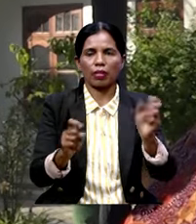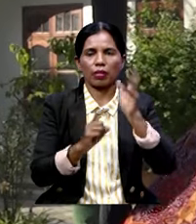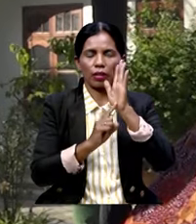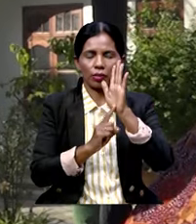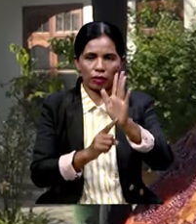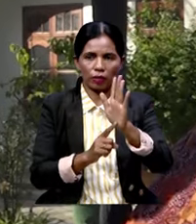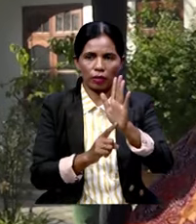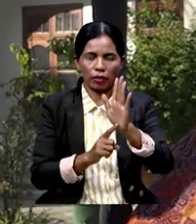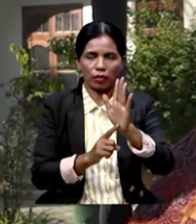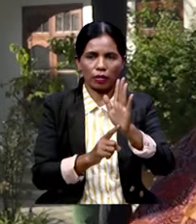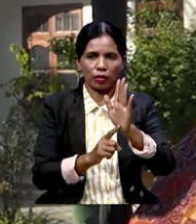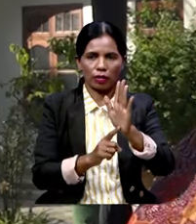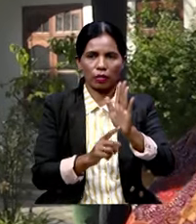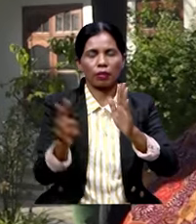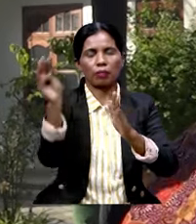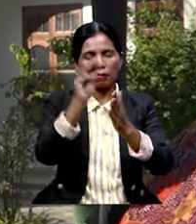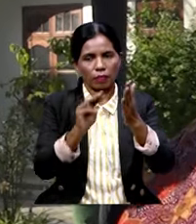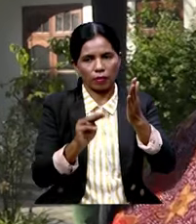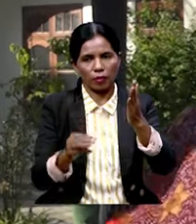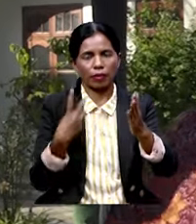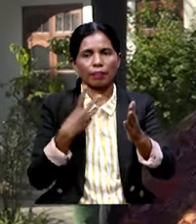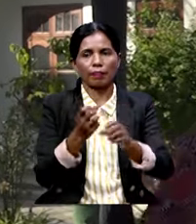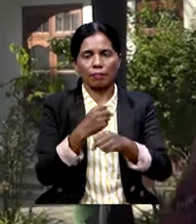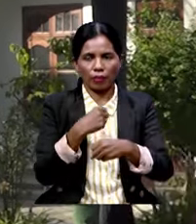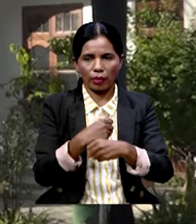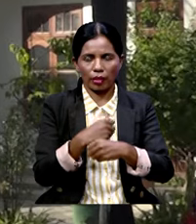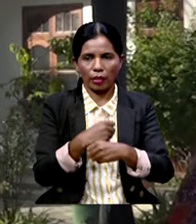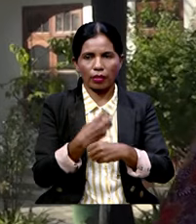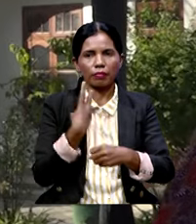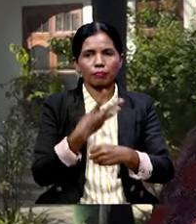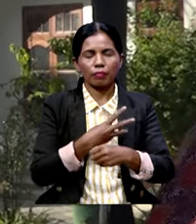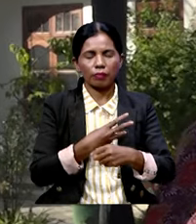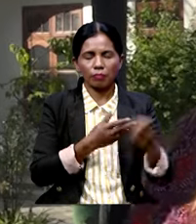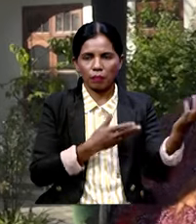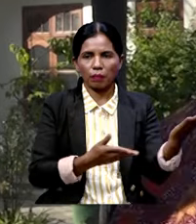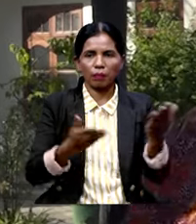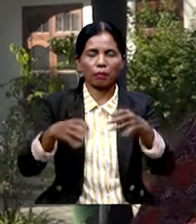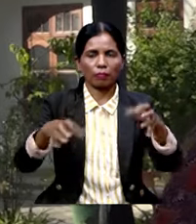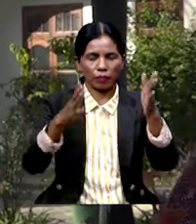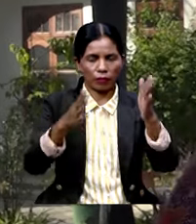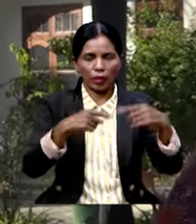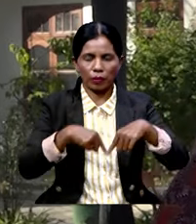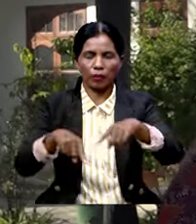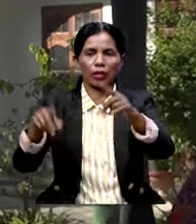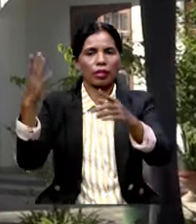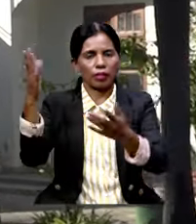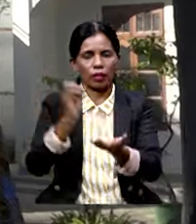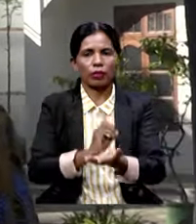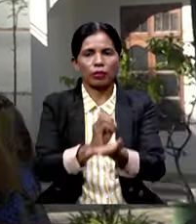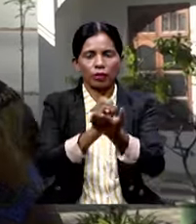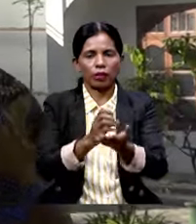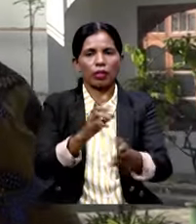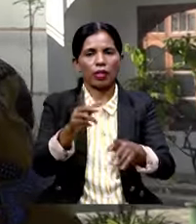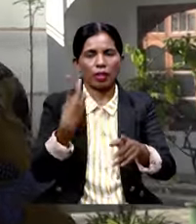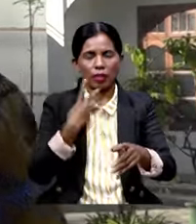apa E model mungkin kita bikin ya karena ini kami mendorong semua pengusaha datang ke sana ya kami mendorong para